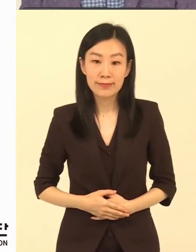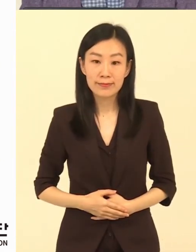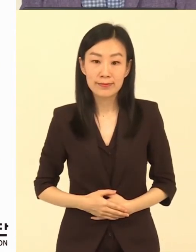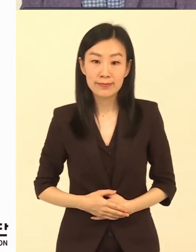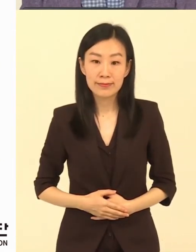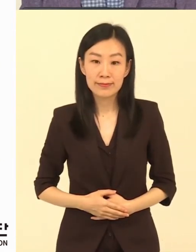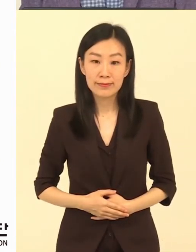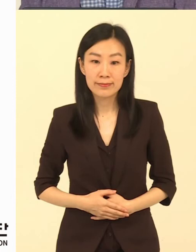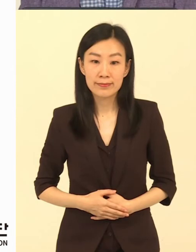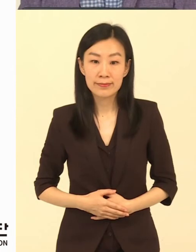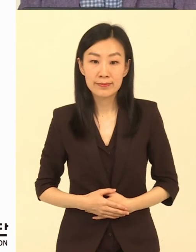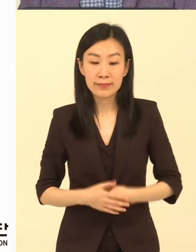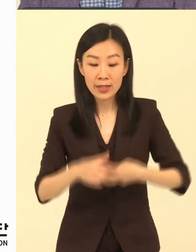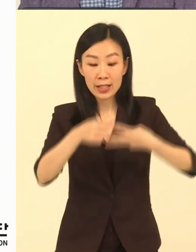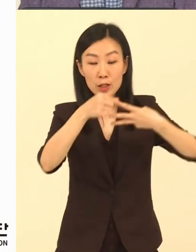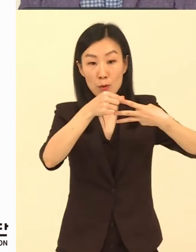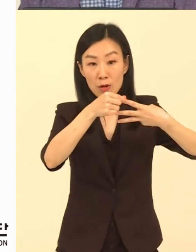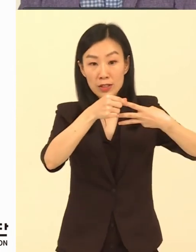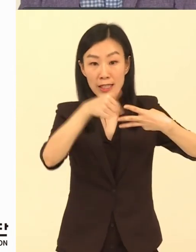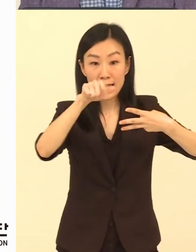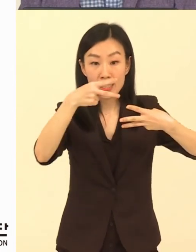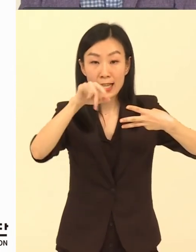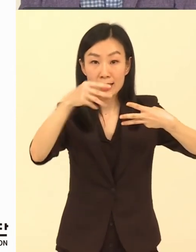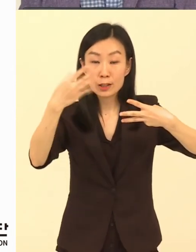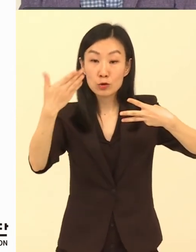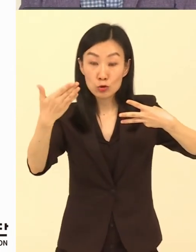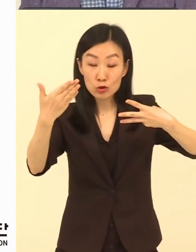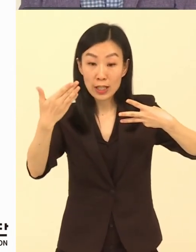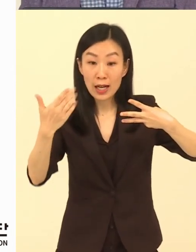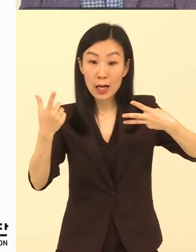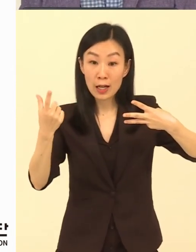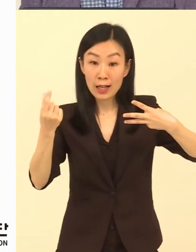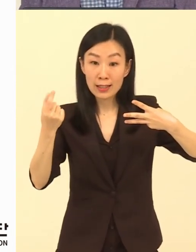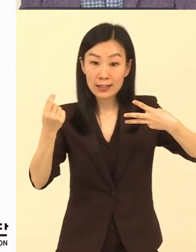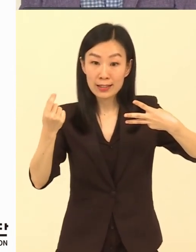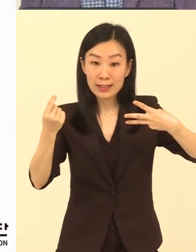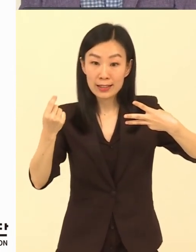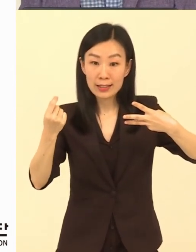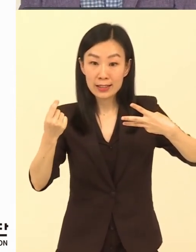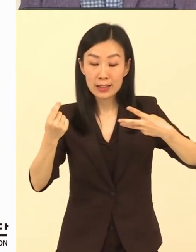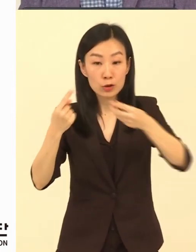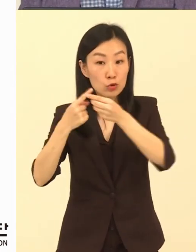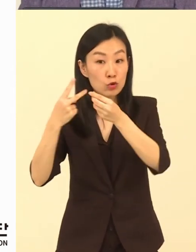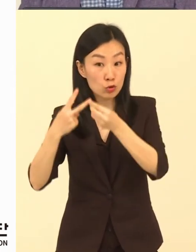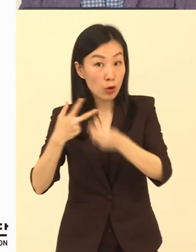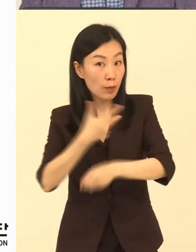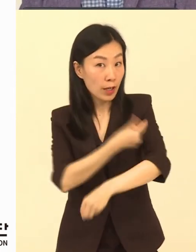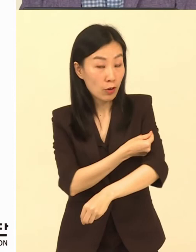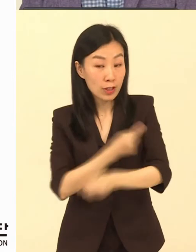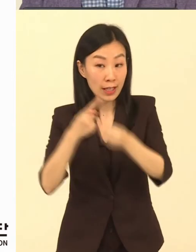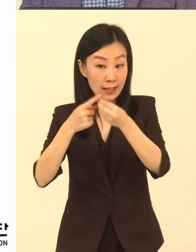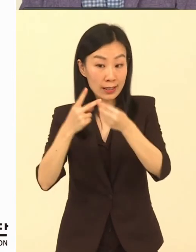가다실 9가와 같은 조건으로 2회 내지 3회 예방 접종할 수 있겠습니다.